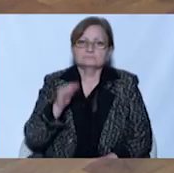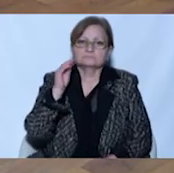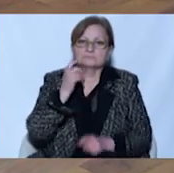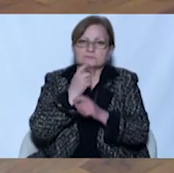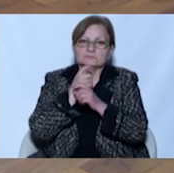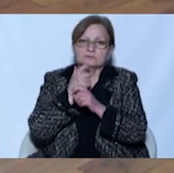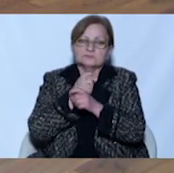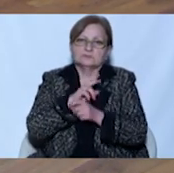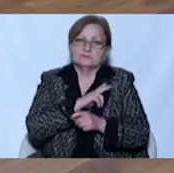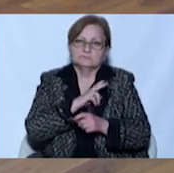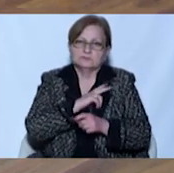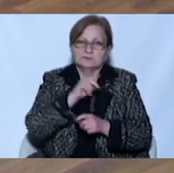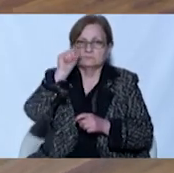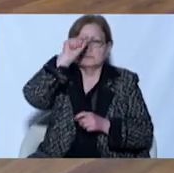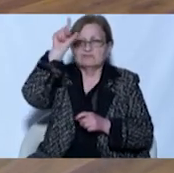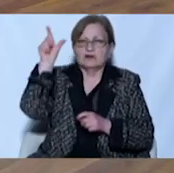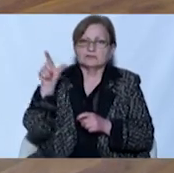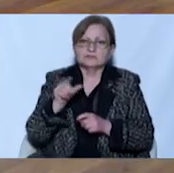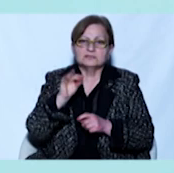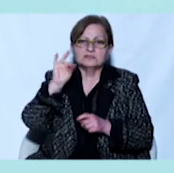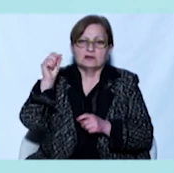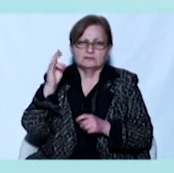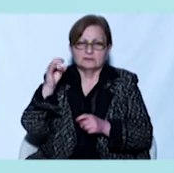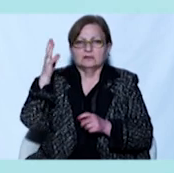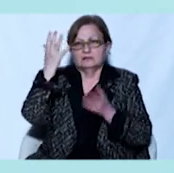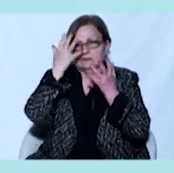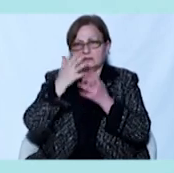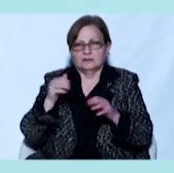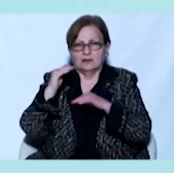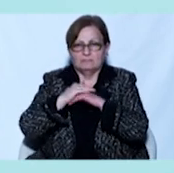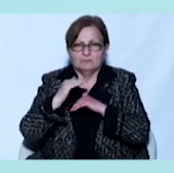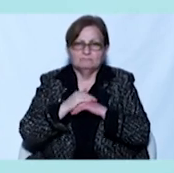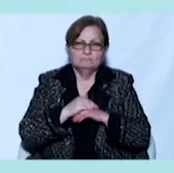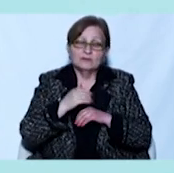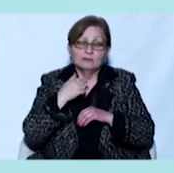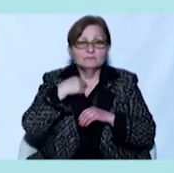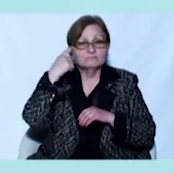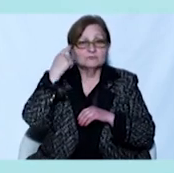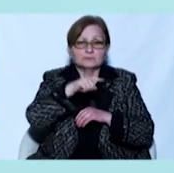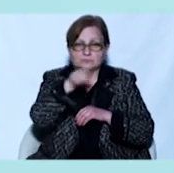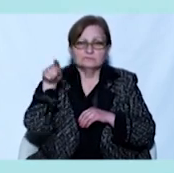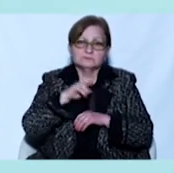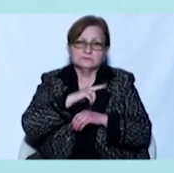ძალიან მიყვარს მთვარიანი ღამე. დარწმუნებული ვარ, თქვენც გიყვართ მთვარიანი ღამე.